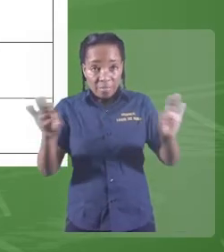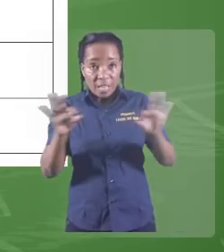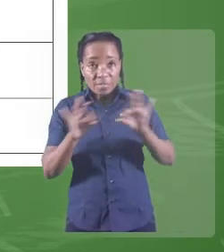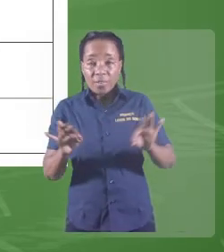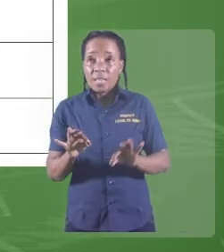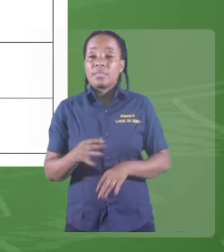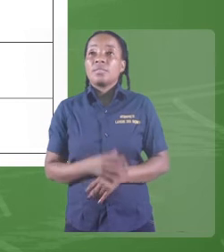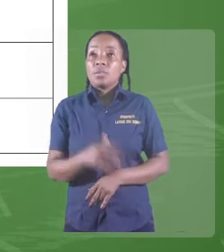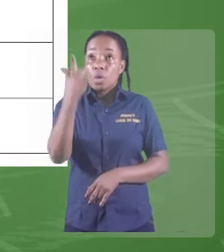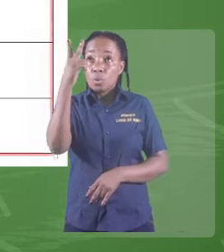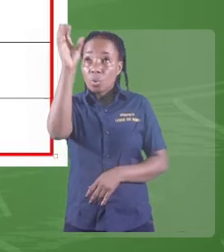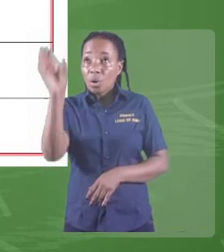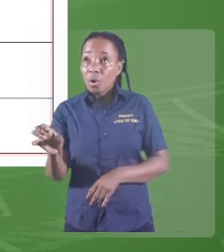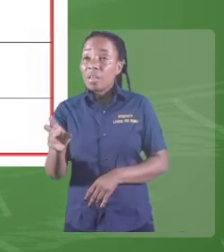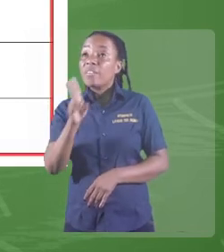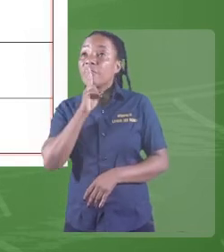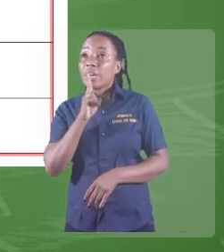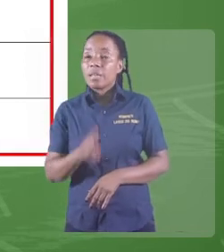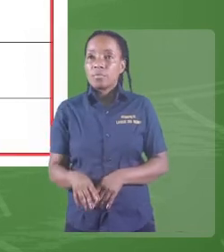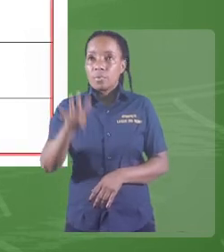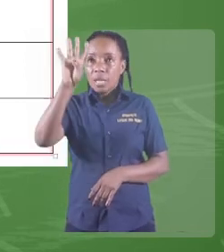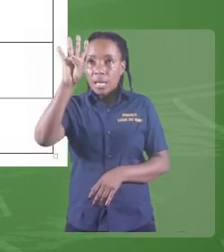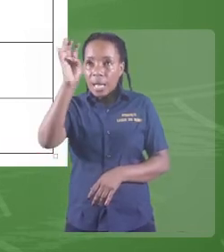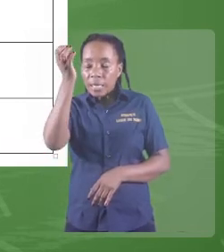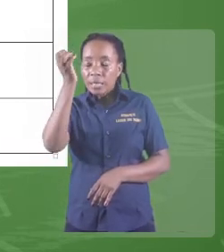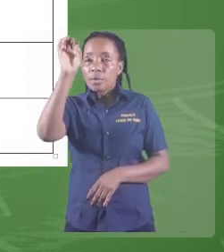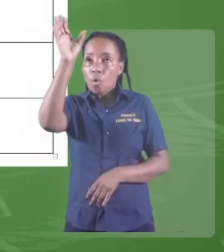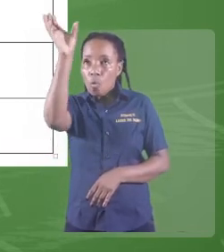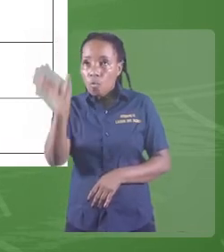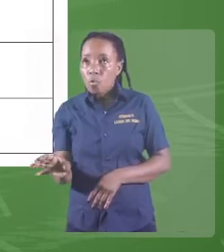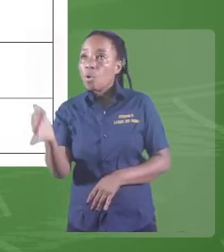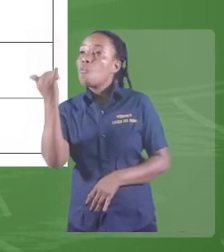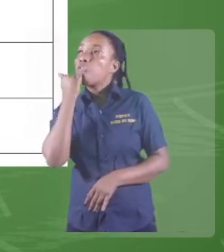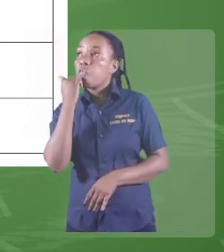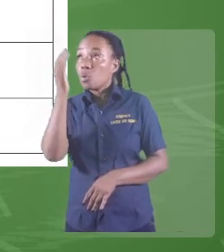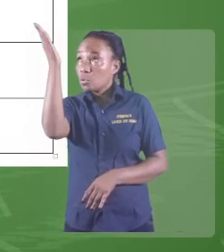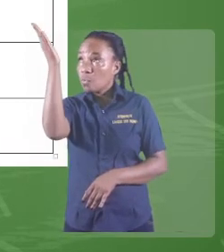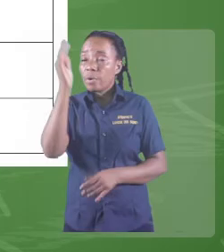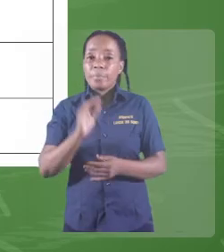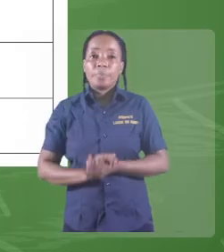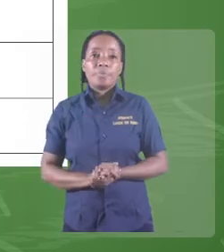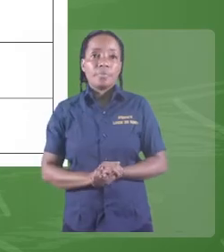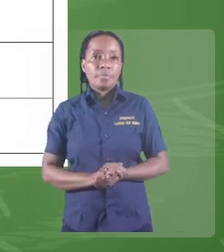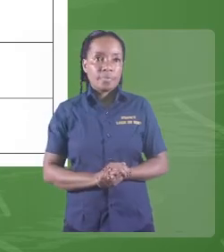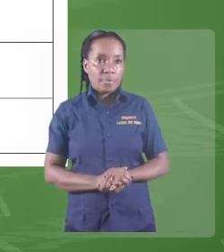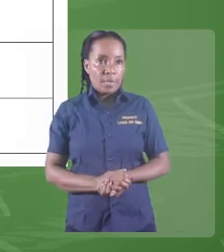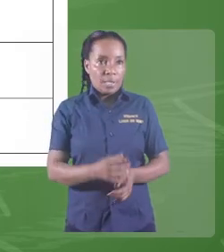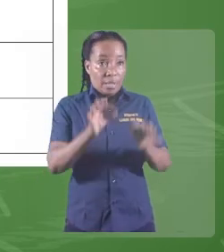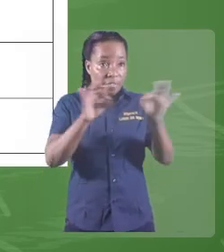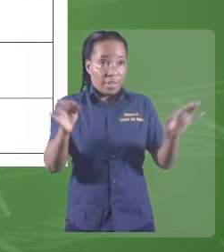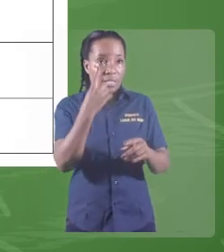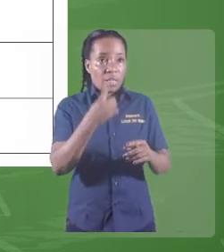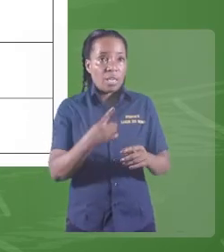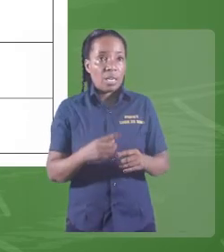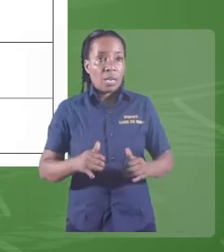troisième colonne, vrai. Et dans la quatrième colonne, faux. Première affirmation. L'Algérie est